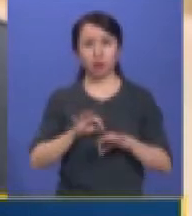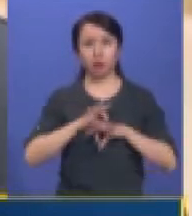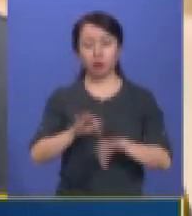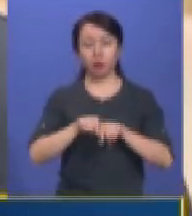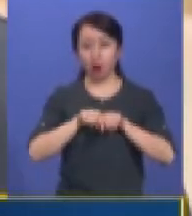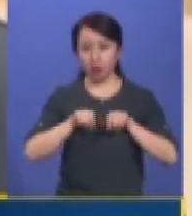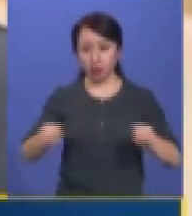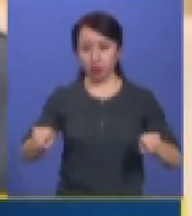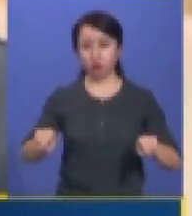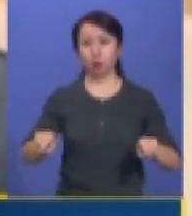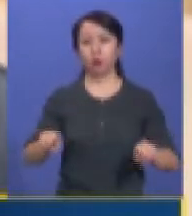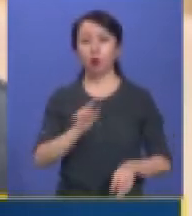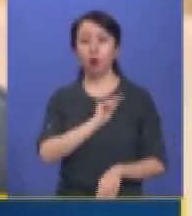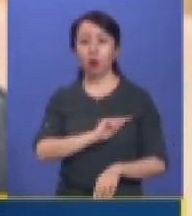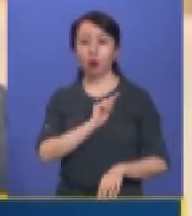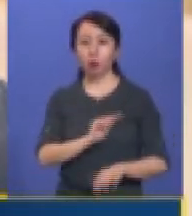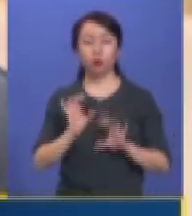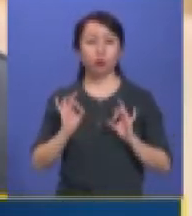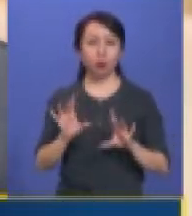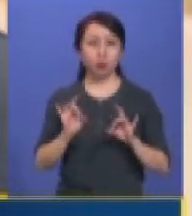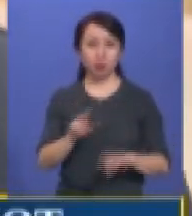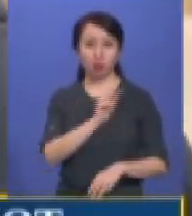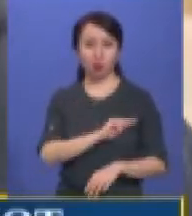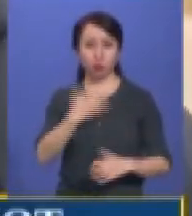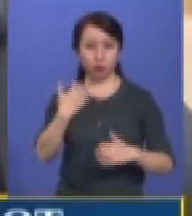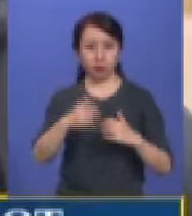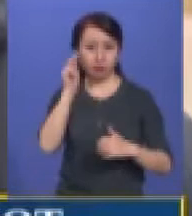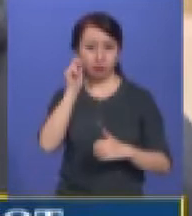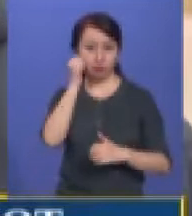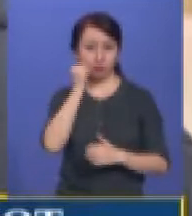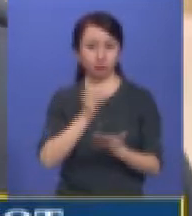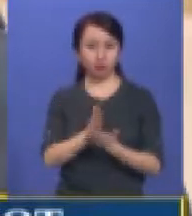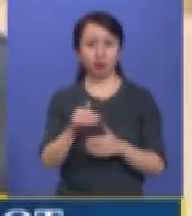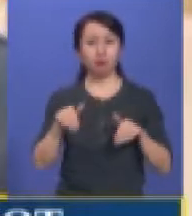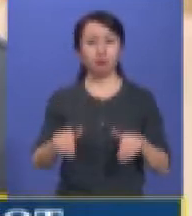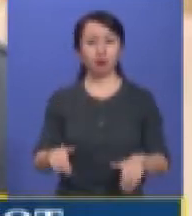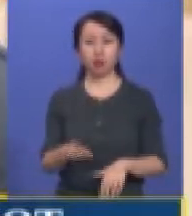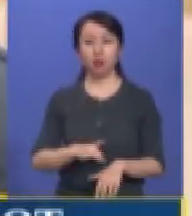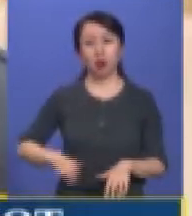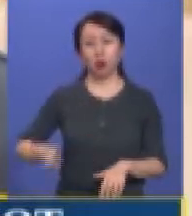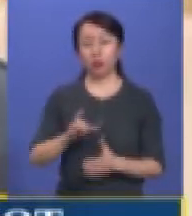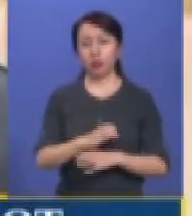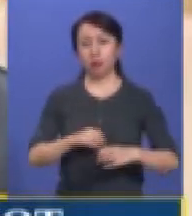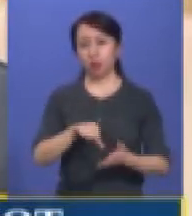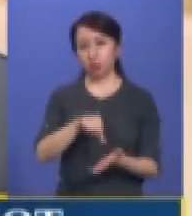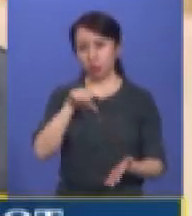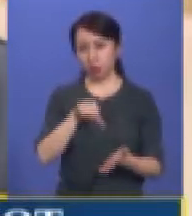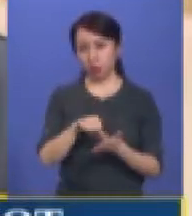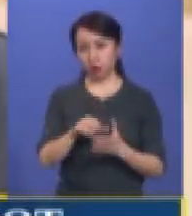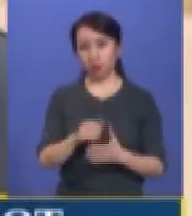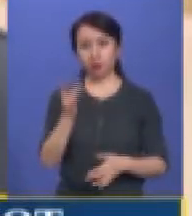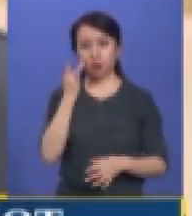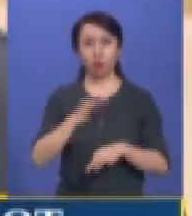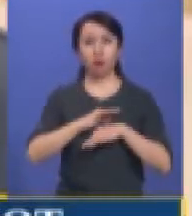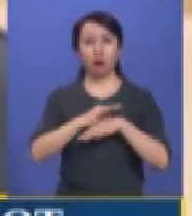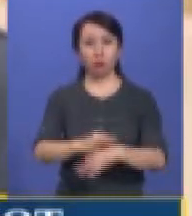разъяснительную работу среди ветеранов, именно среди председателями районных советов, членами постоянной комиссии проводим